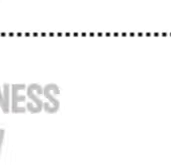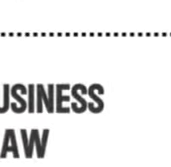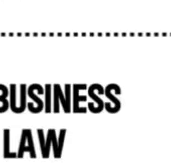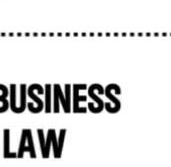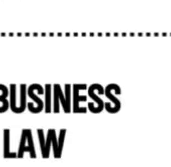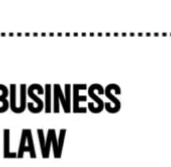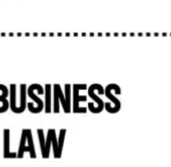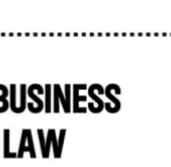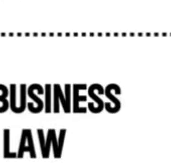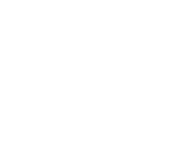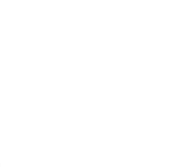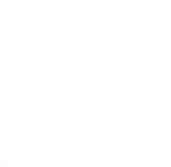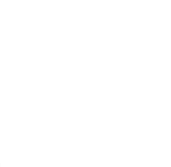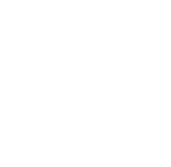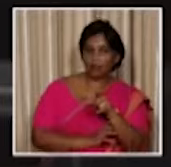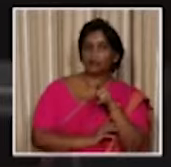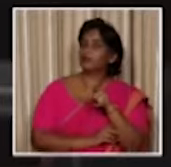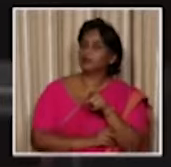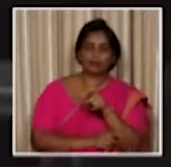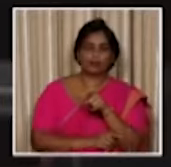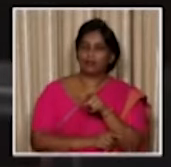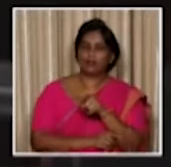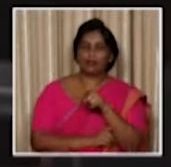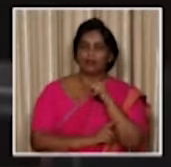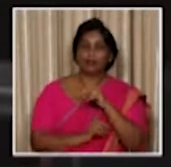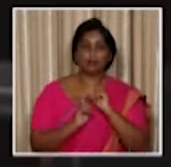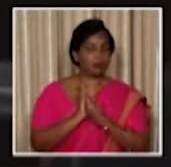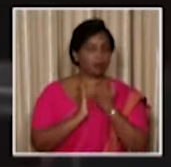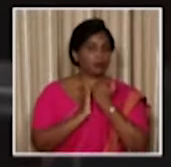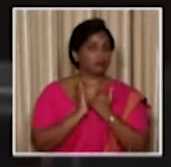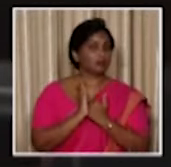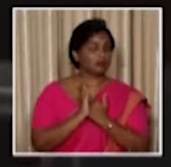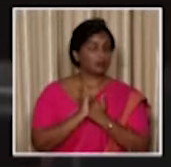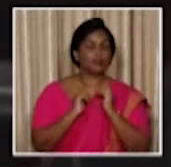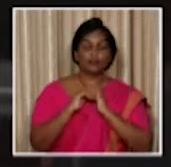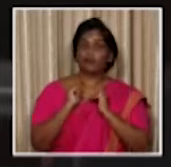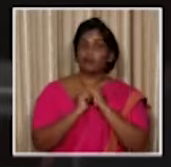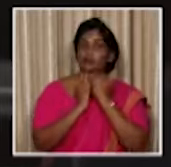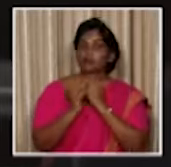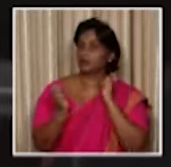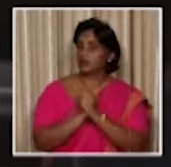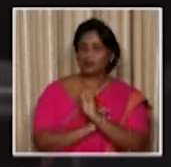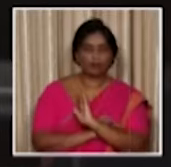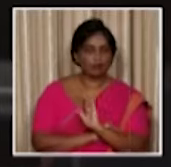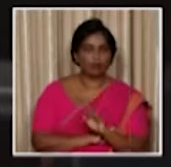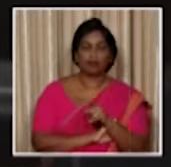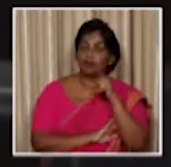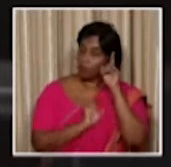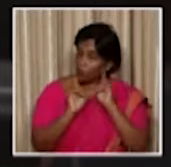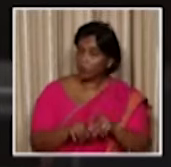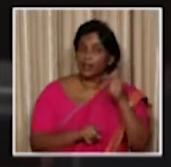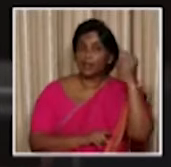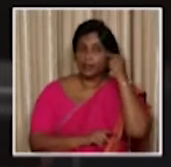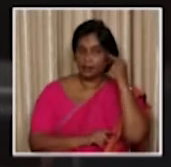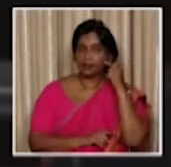in Sri Lanka. Register now for the next intake. මේවා තමන්ගේ ප්‍රතිපත්ති හා වැඩපිළිවෙළ වෙනස් කරන්නේ නැහැ. එහෙමනම් එහෙම